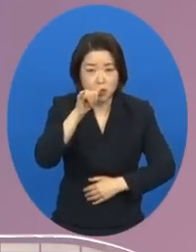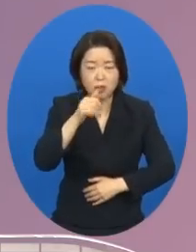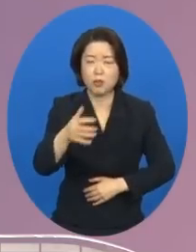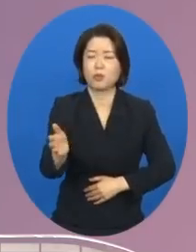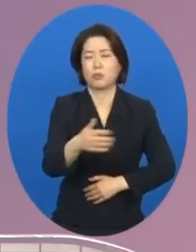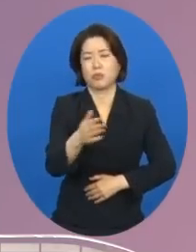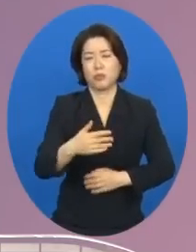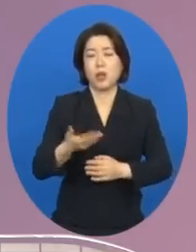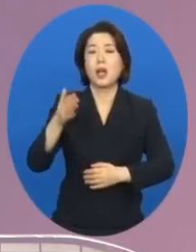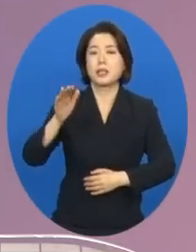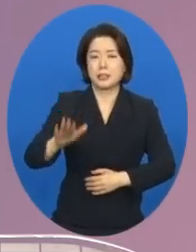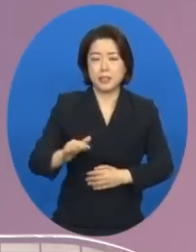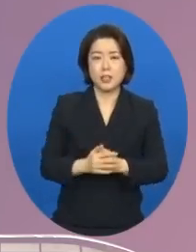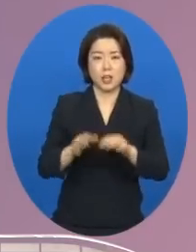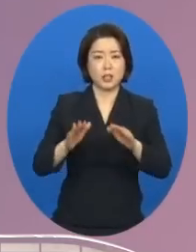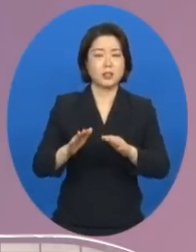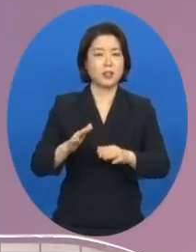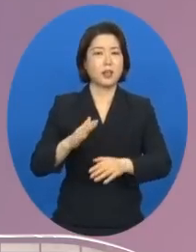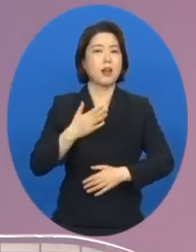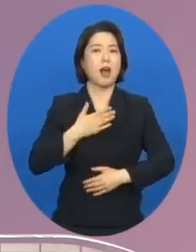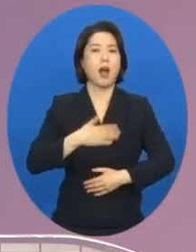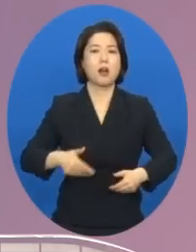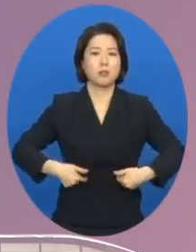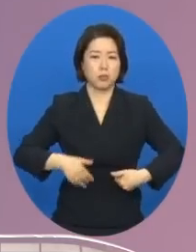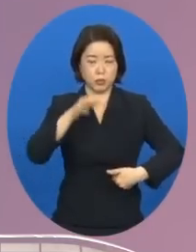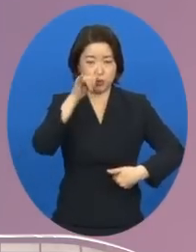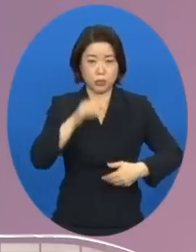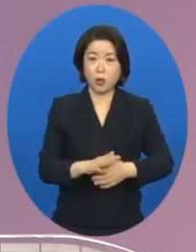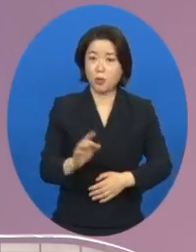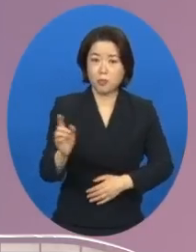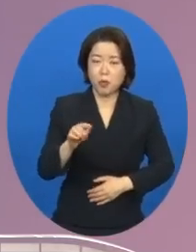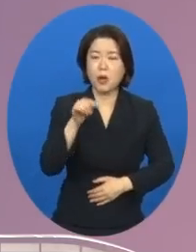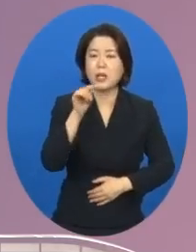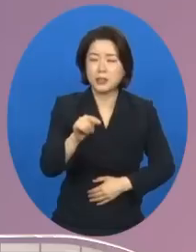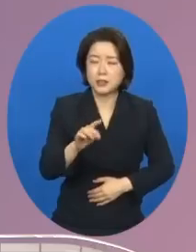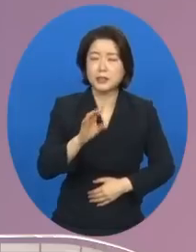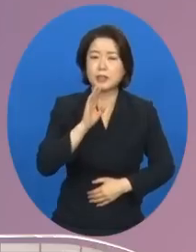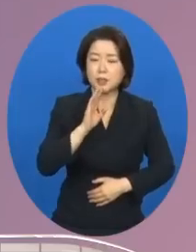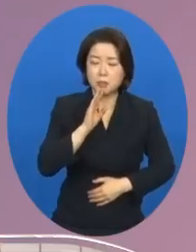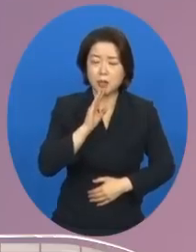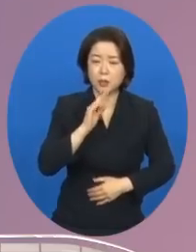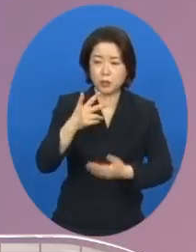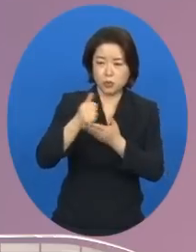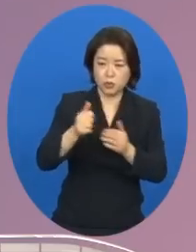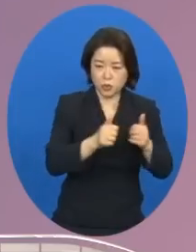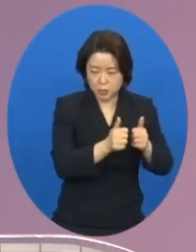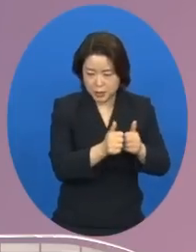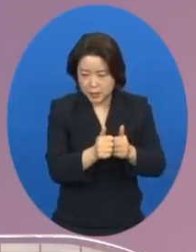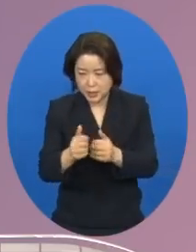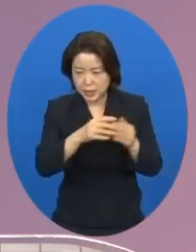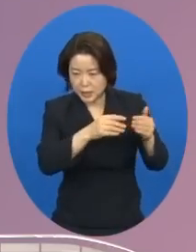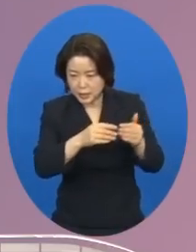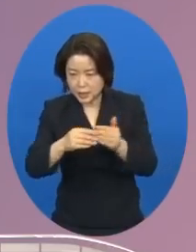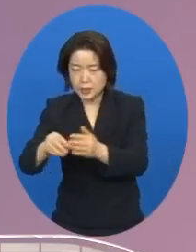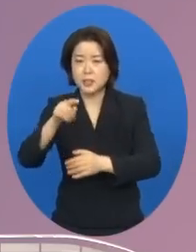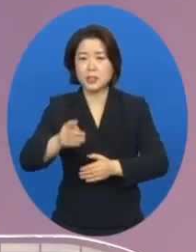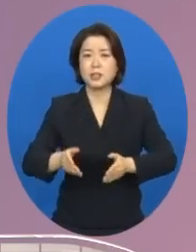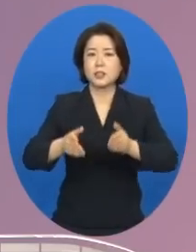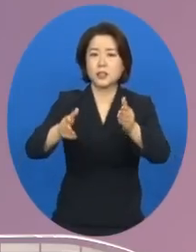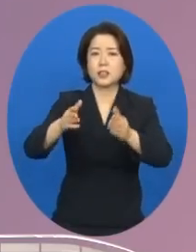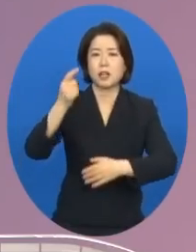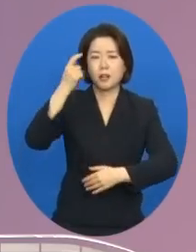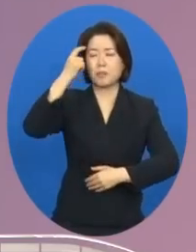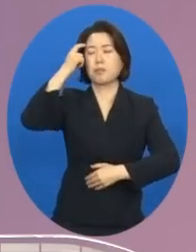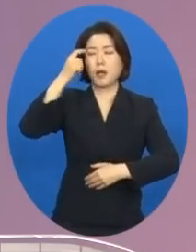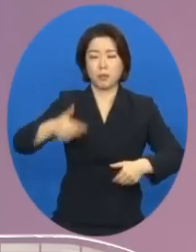그러나 이제는 알아야 돼요. 그게 바로 주님이 이끄시는 길이라는 거예요. 아,